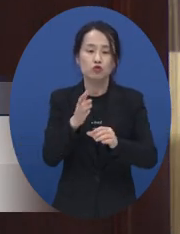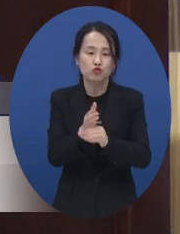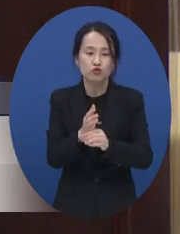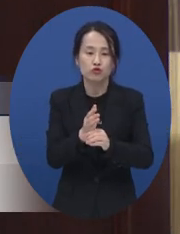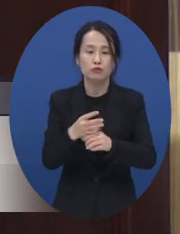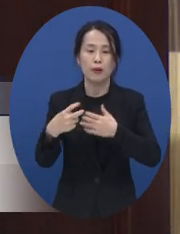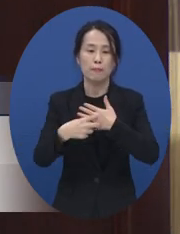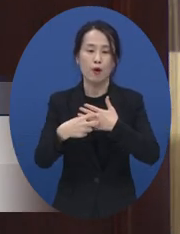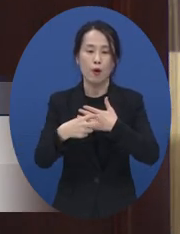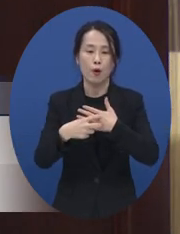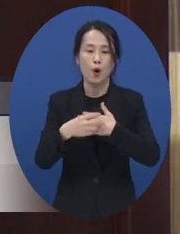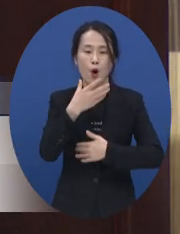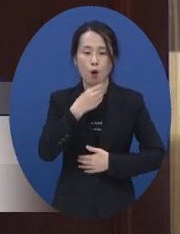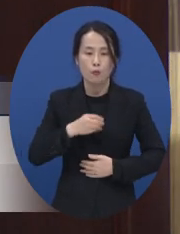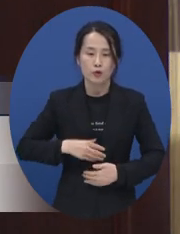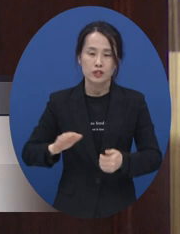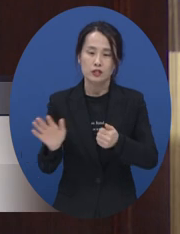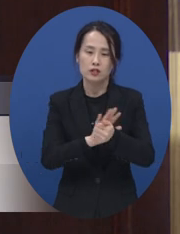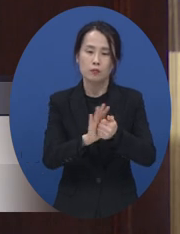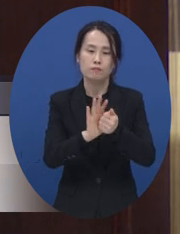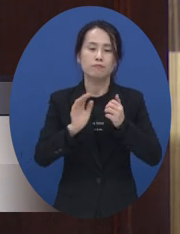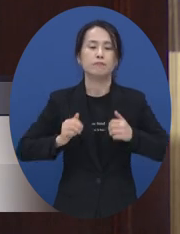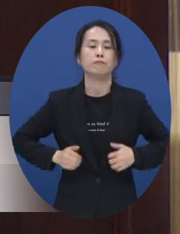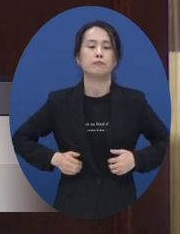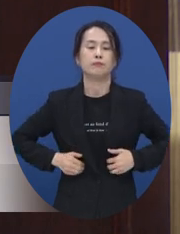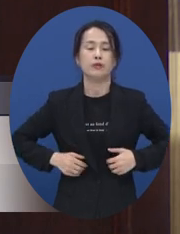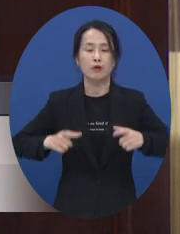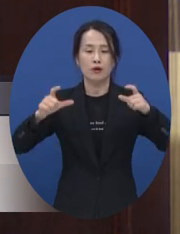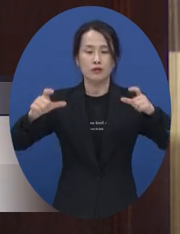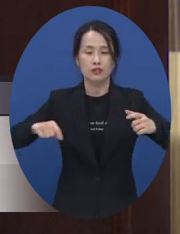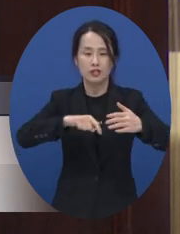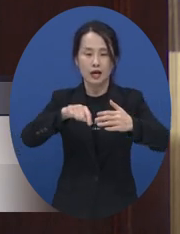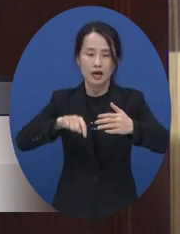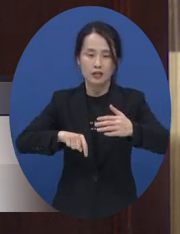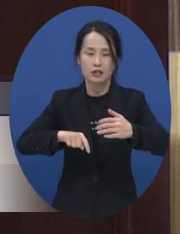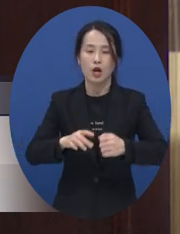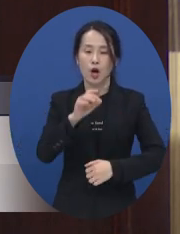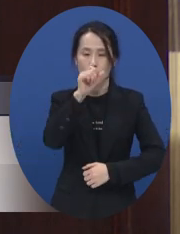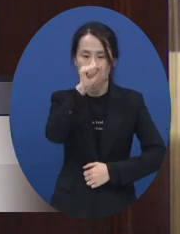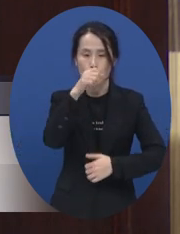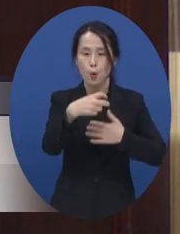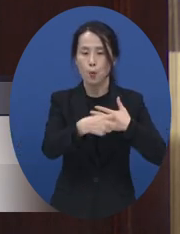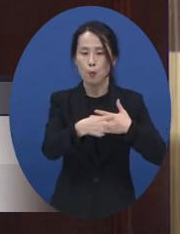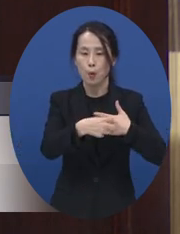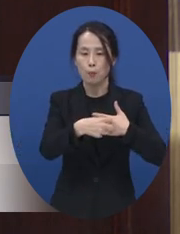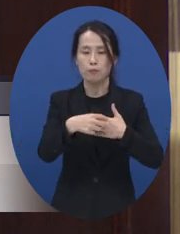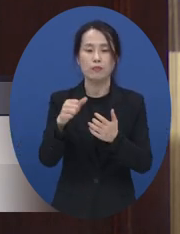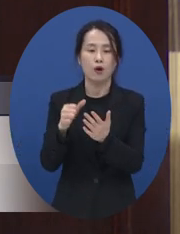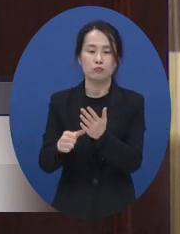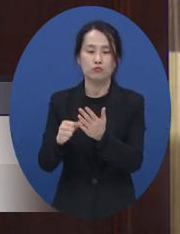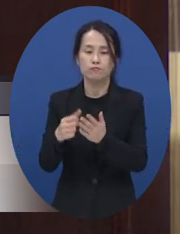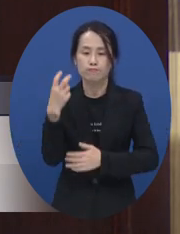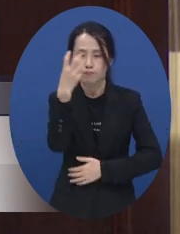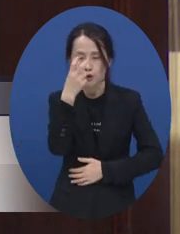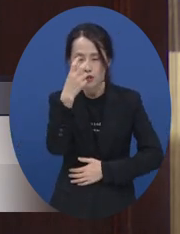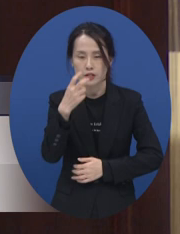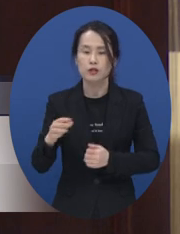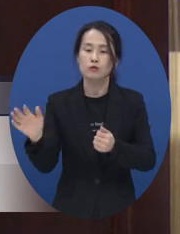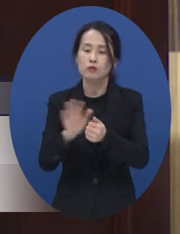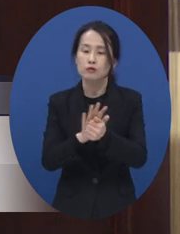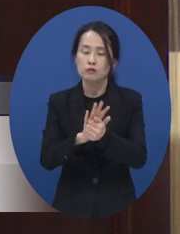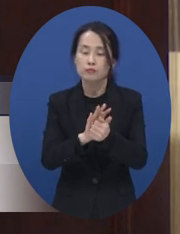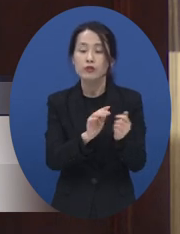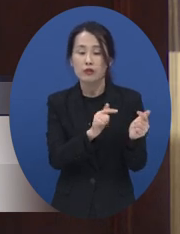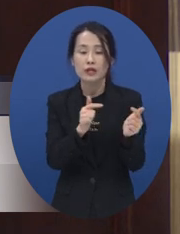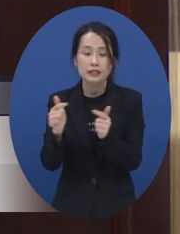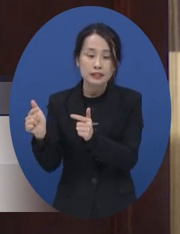중심의 보건의료 복지 서비스 제공이 필요합니다. 지역사회 내에서 양질의 진료, 의약품의